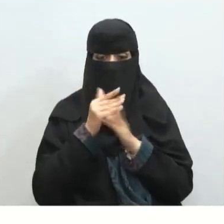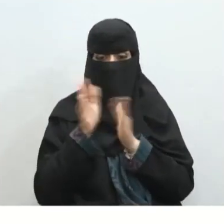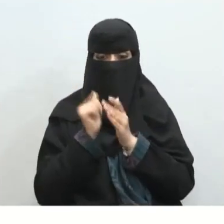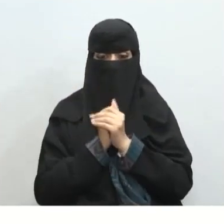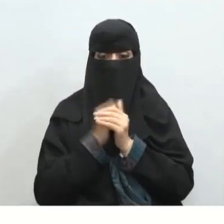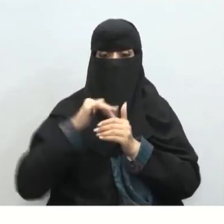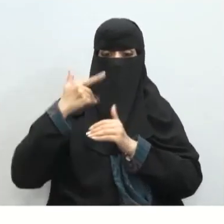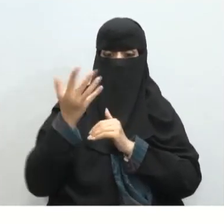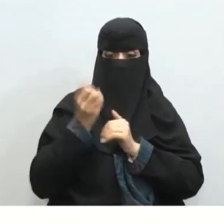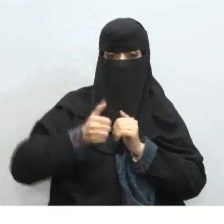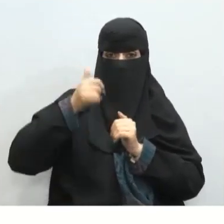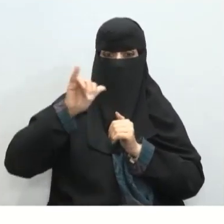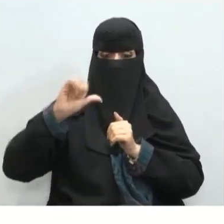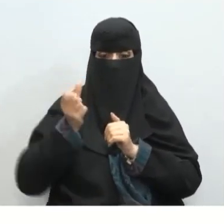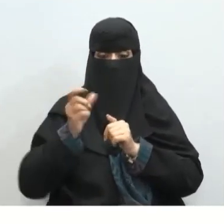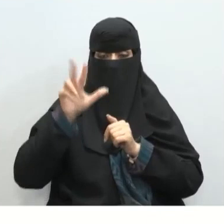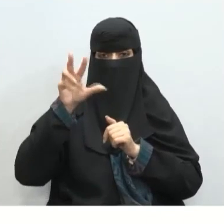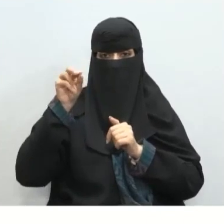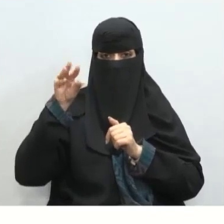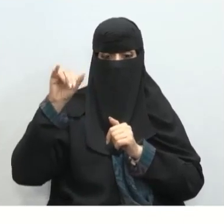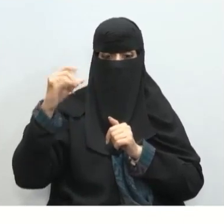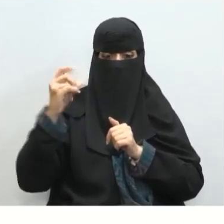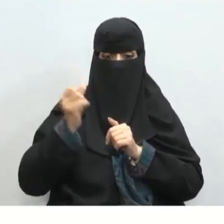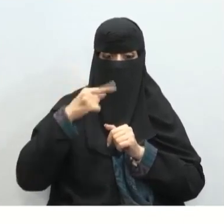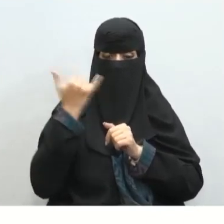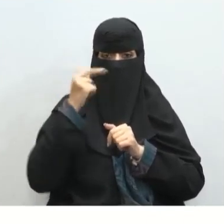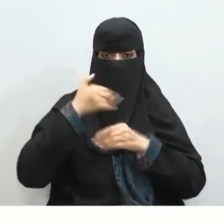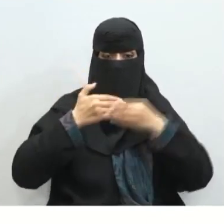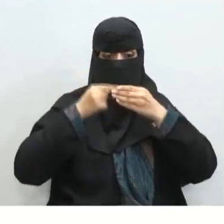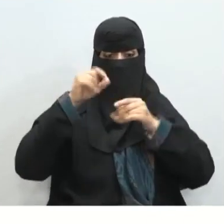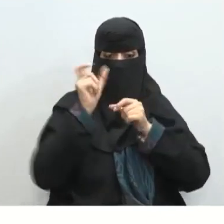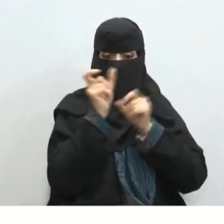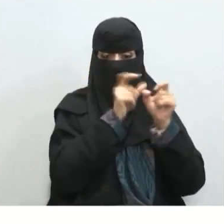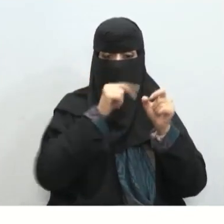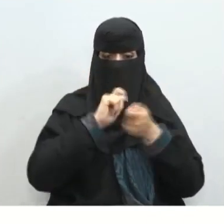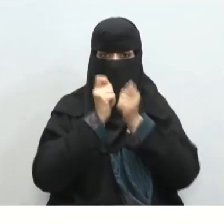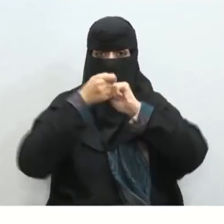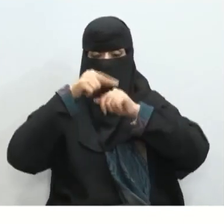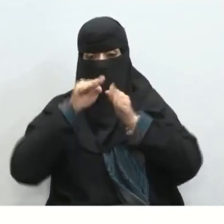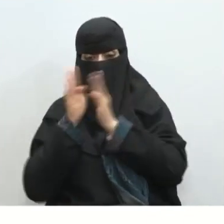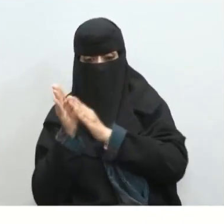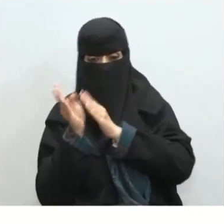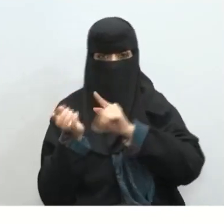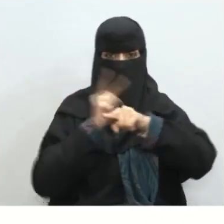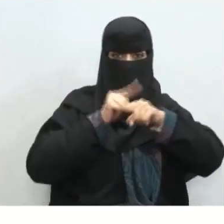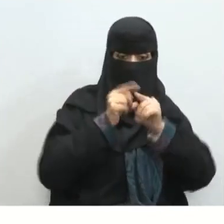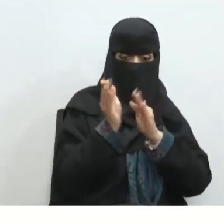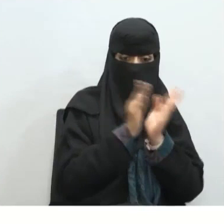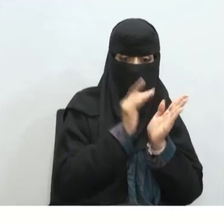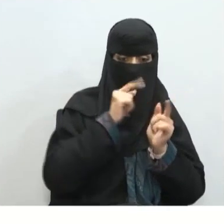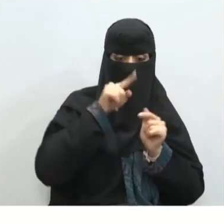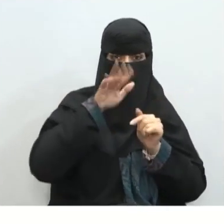الضوئي انتاج ايونات الهيدروجين ضروري لبناء جزيئات الاي تي بي لانها تحول الاي دي بي الى اي تي بي